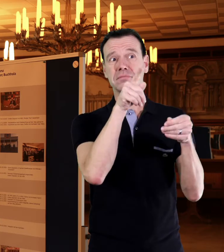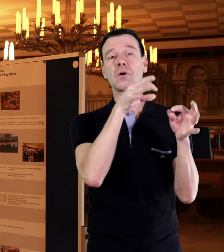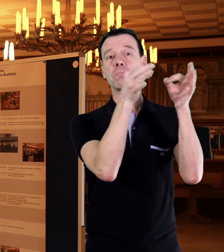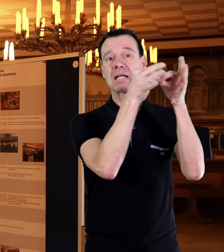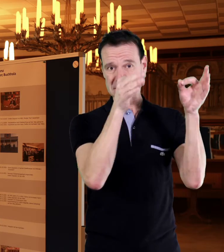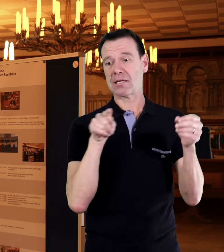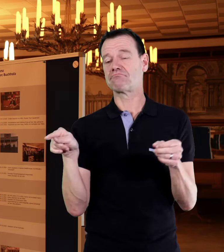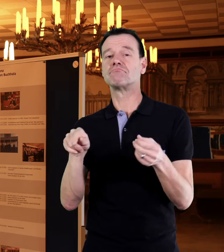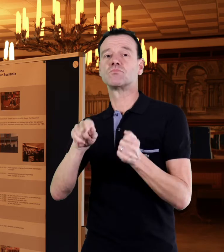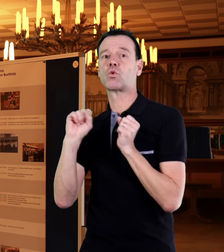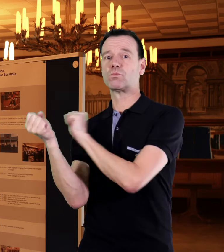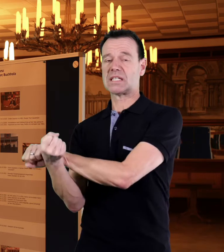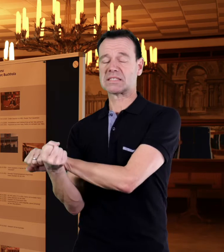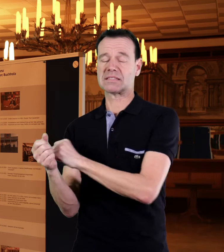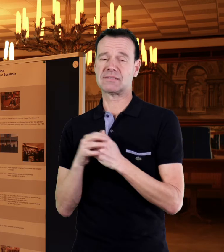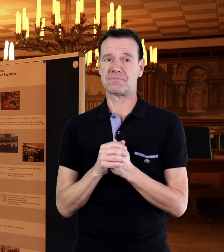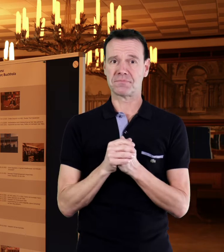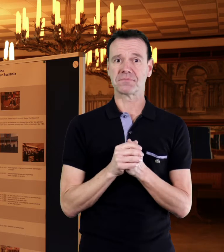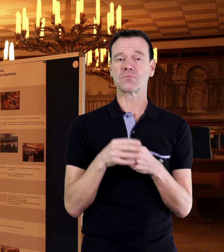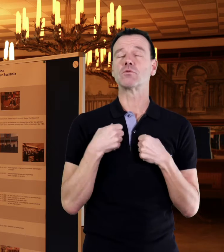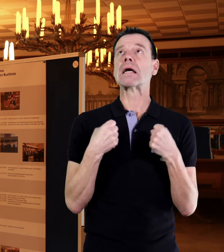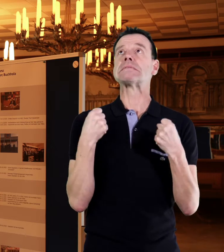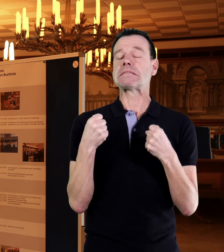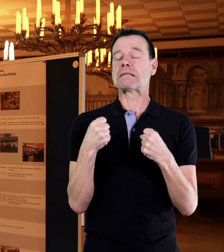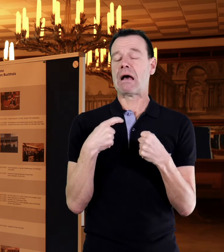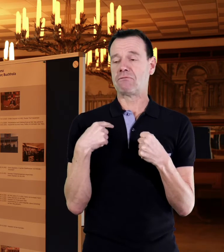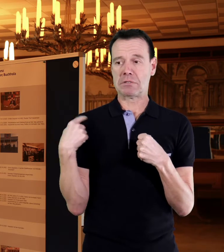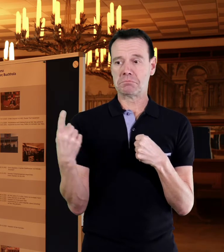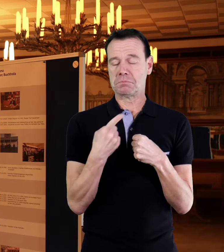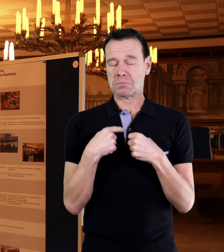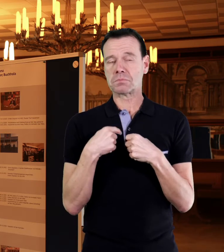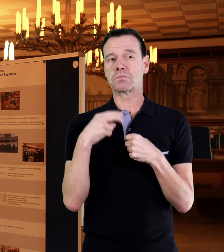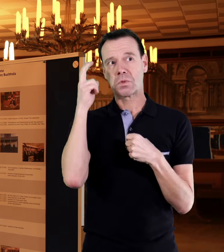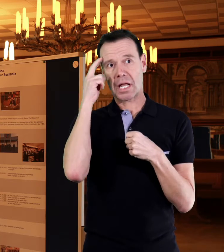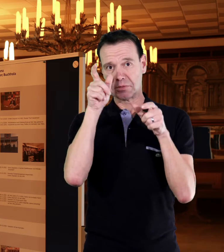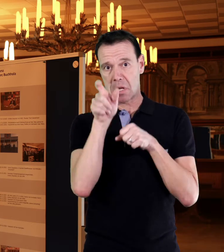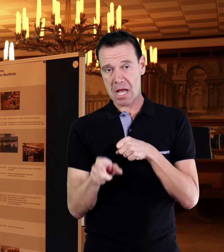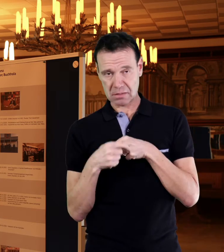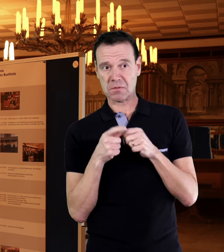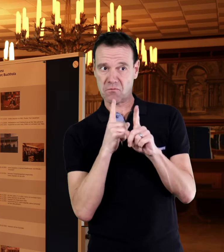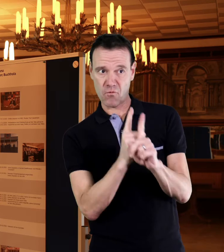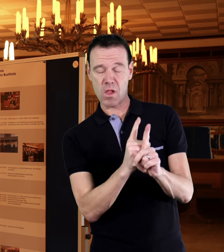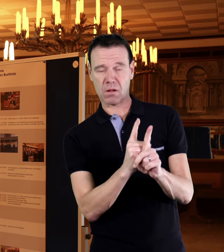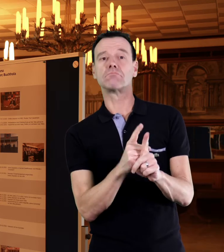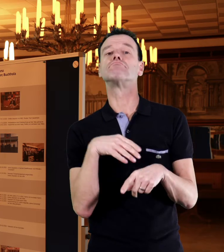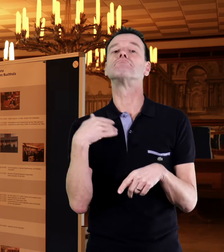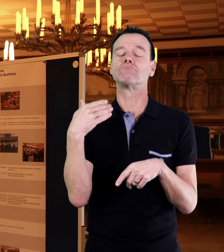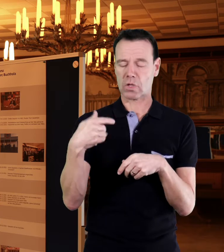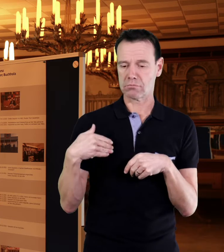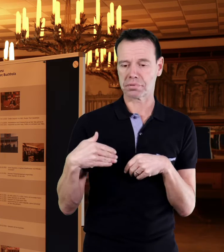bin zuversichtlich, dass wir, wenn wir den Expertinnen und Experten folgen, die kommenden Monate auch noch